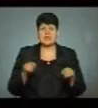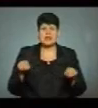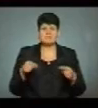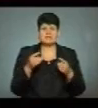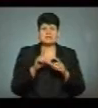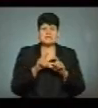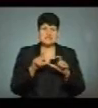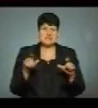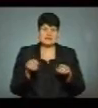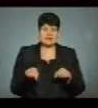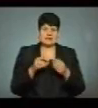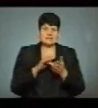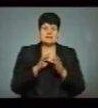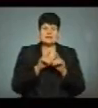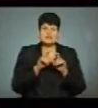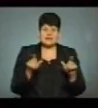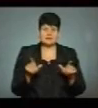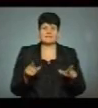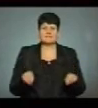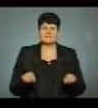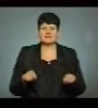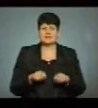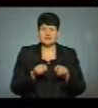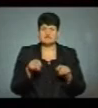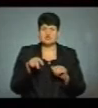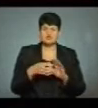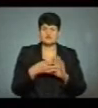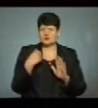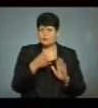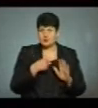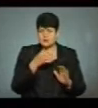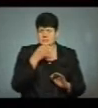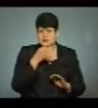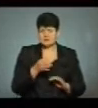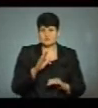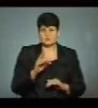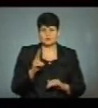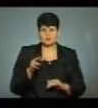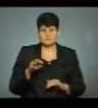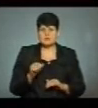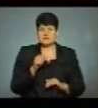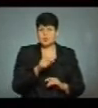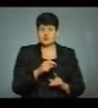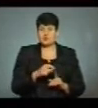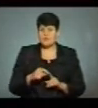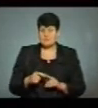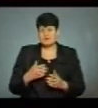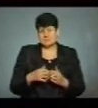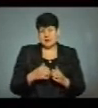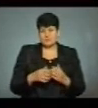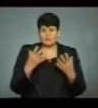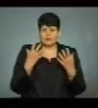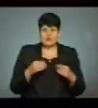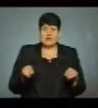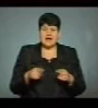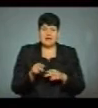Реабілітаційний центр Тернопільської дитячої лікарні відкрили у 2009 році, повідомив Володимир Кучма. За його словами, в середньому в день